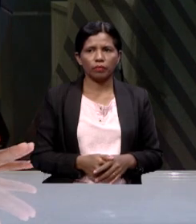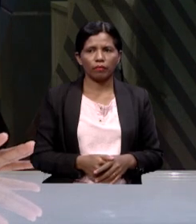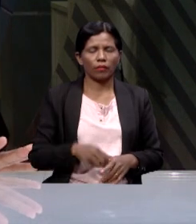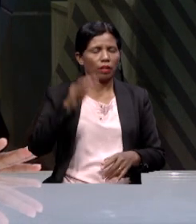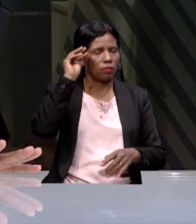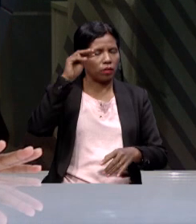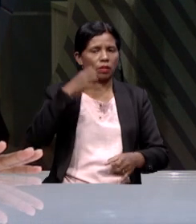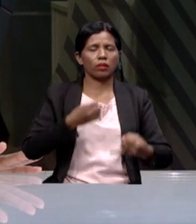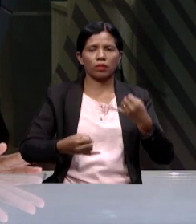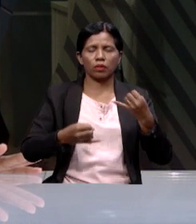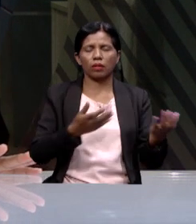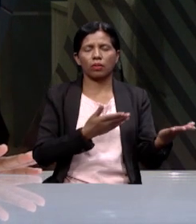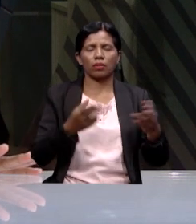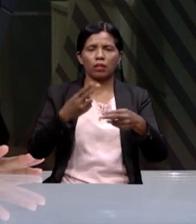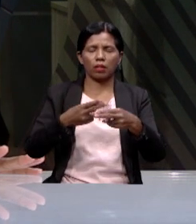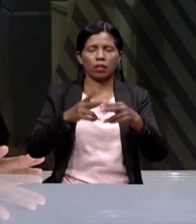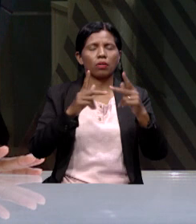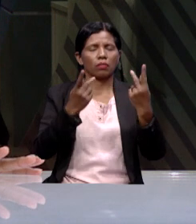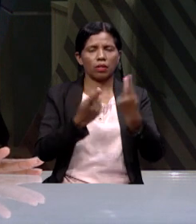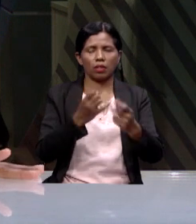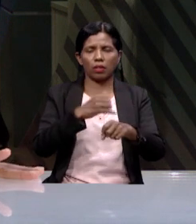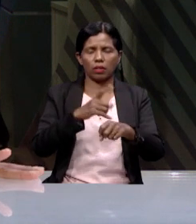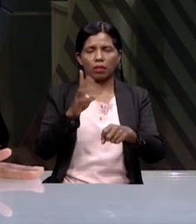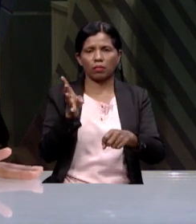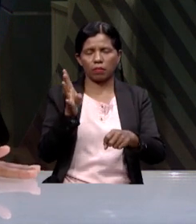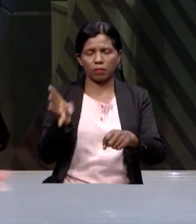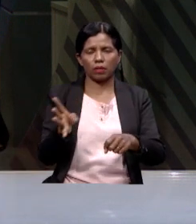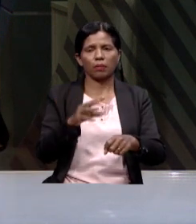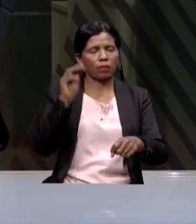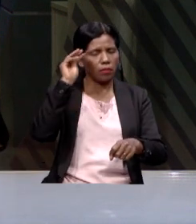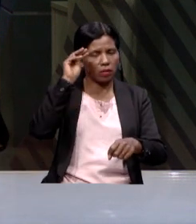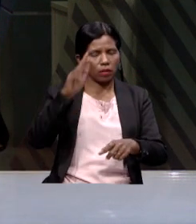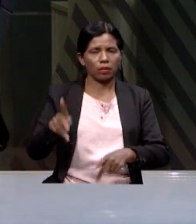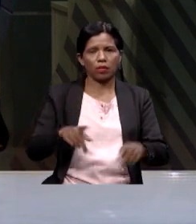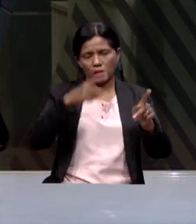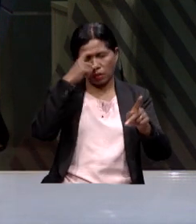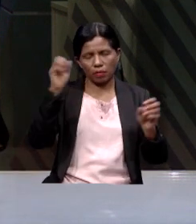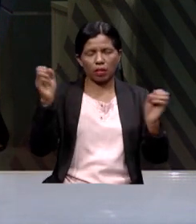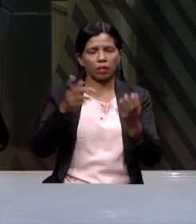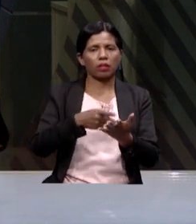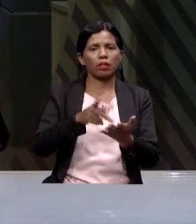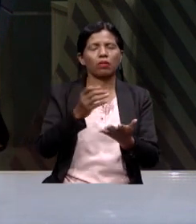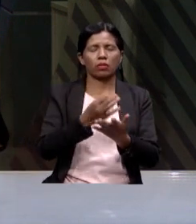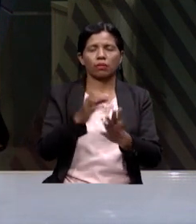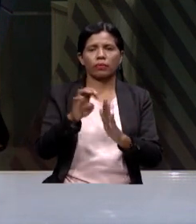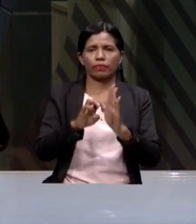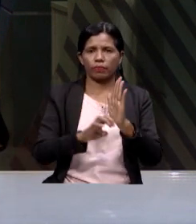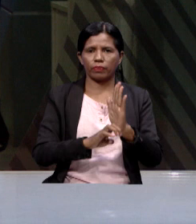Ministerul Justiției a rugat anara în companie națională internațională Hatun Loresing, ba Ministerul Publicu, tambala silu tașia be stadu.